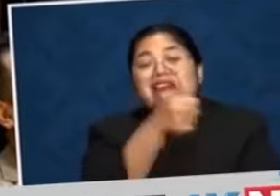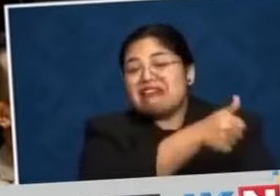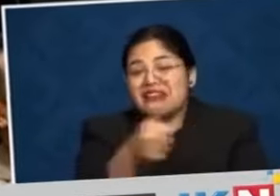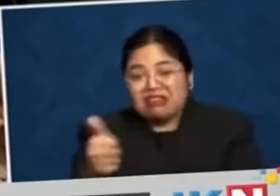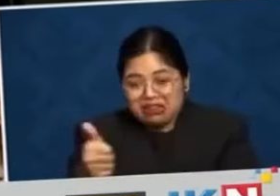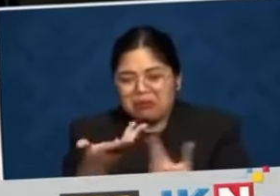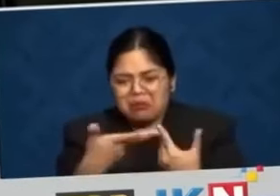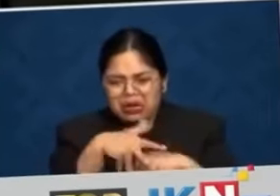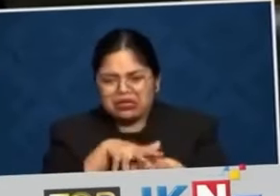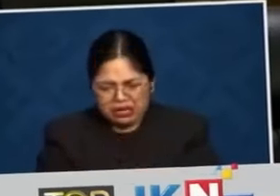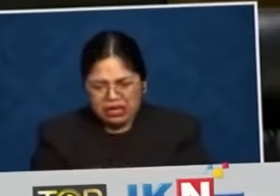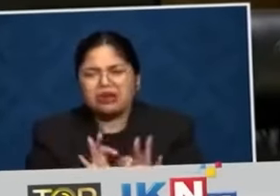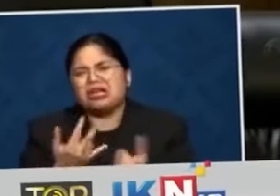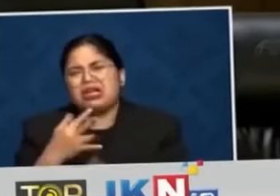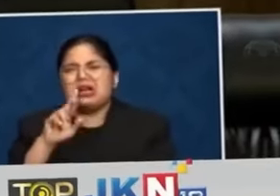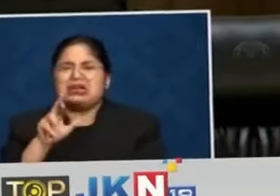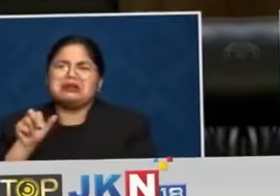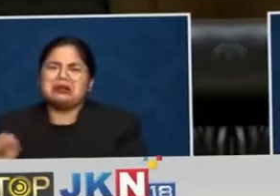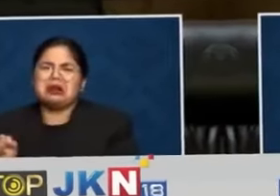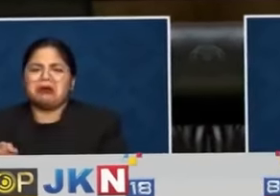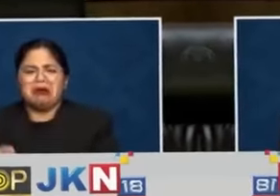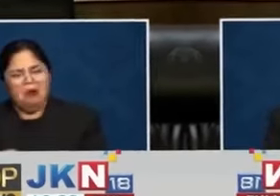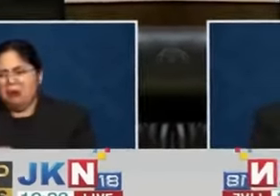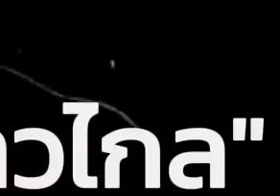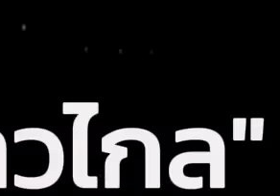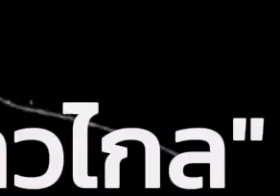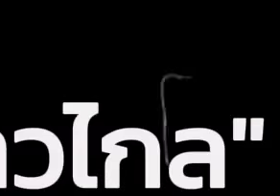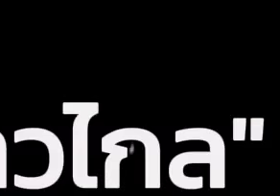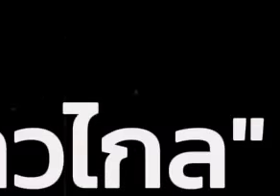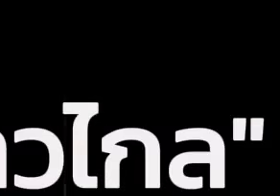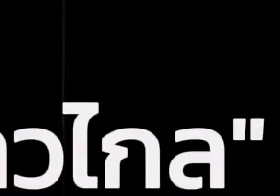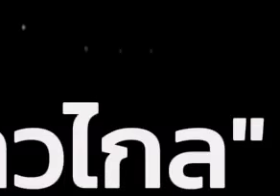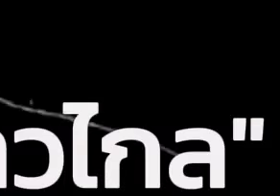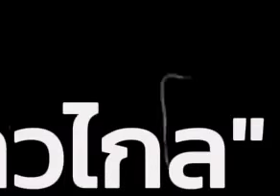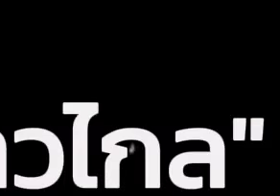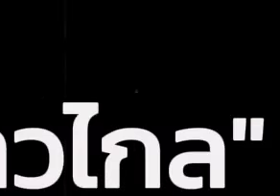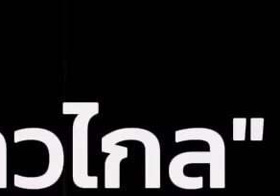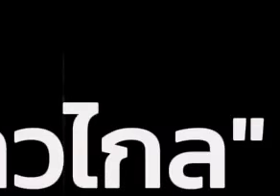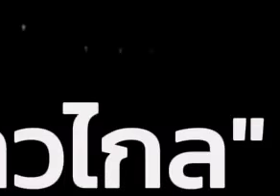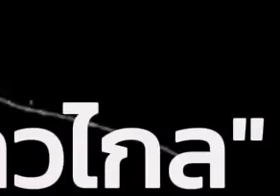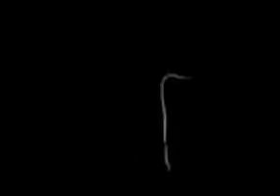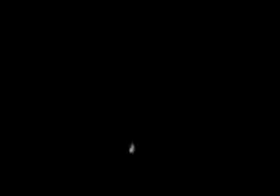ายงานนี้มันเสียศักดิ์ศรีสถาบันแล้วไปแบบโคจรไปอ่ะ